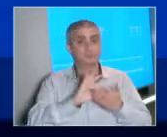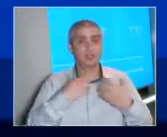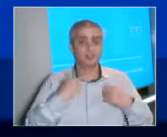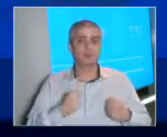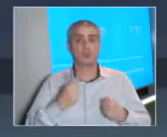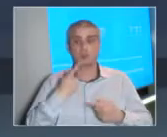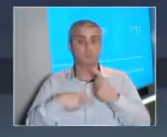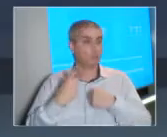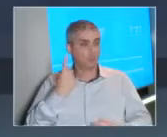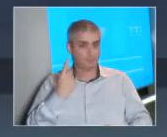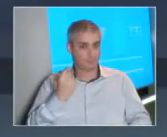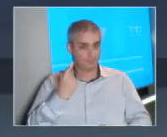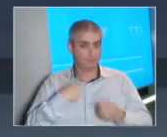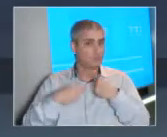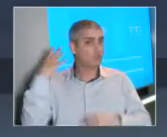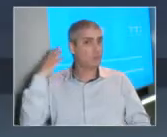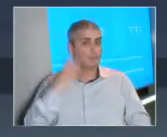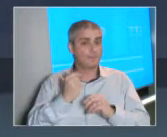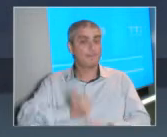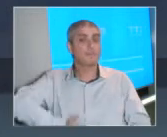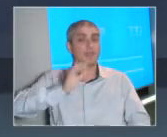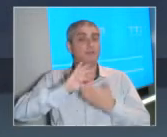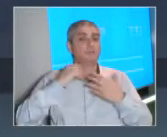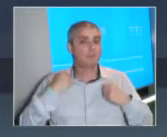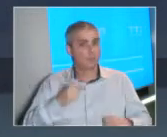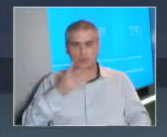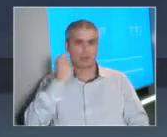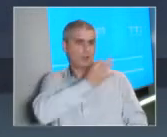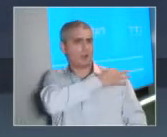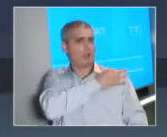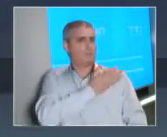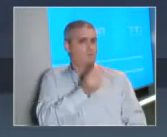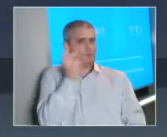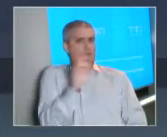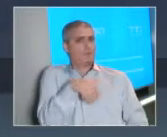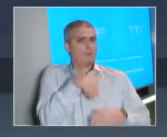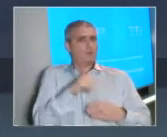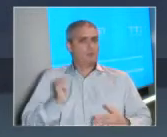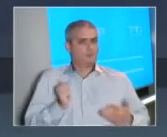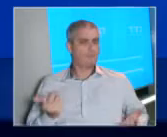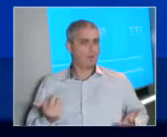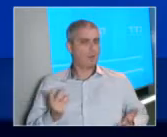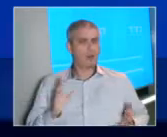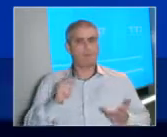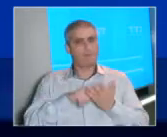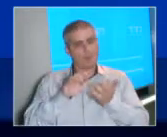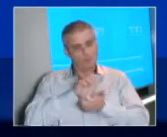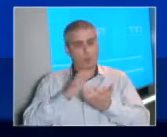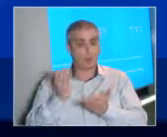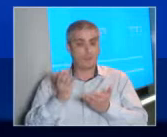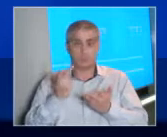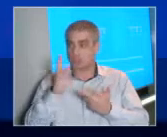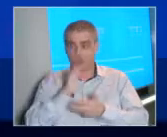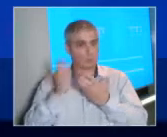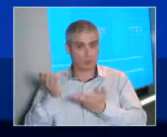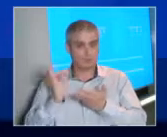במשך שנים, לאורך כל השנים, מנכ״ל משרד הביטחון היה אלוף, מישהו שמגיע מתוך המערכת הביטחונית, למה? כי היא מורכבת. היא הרבה